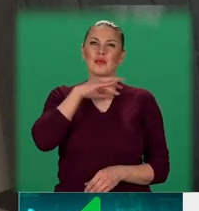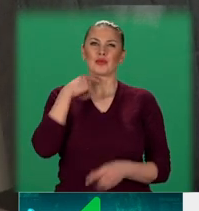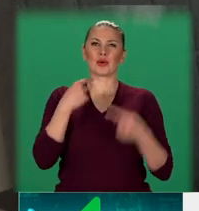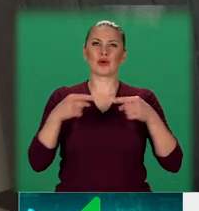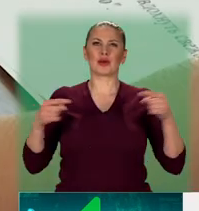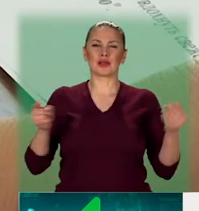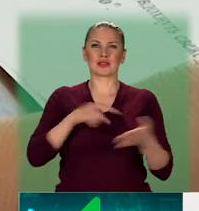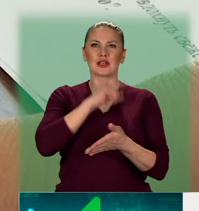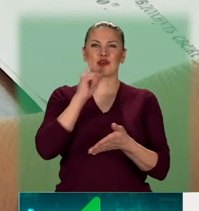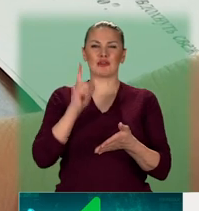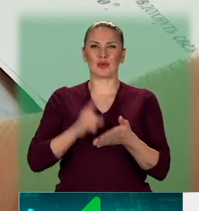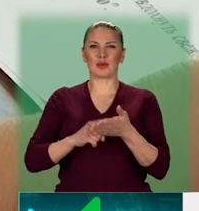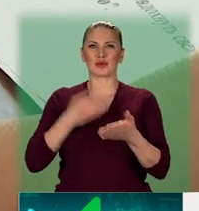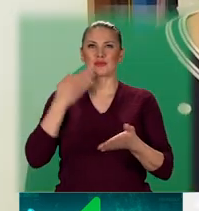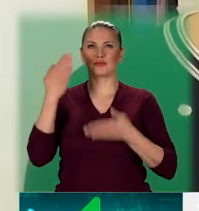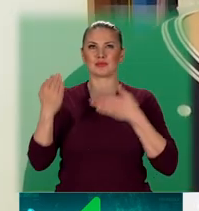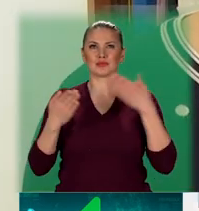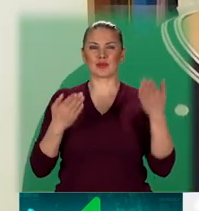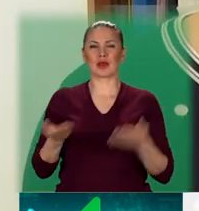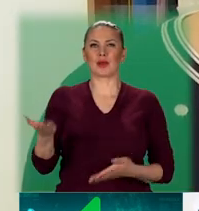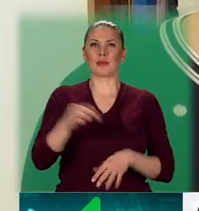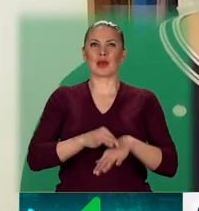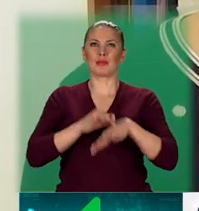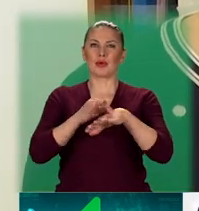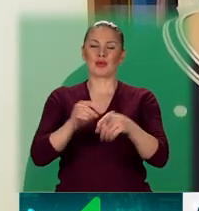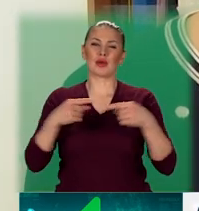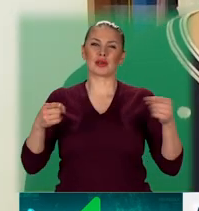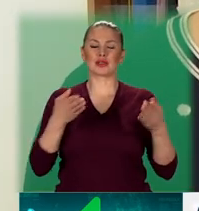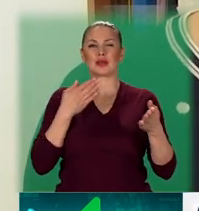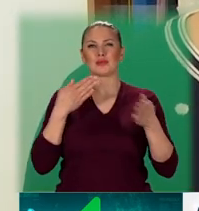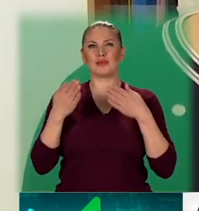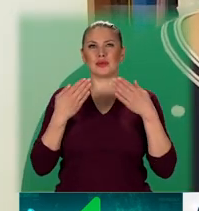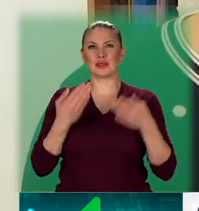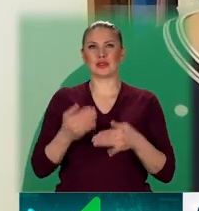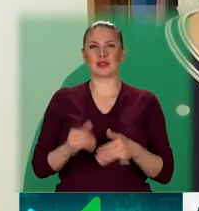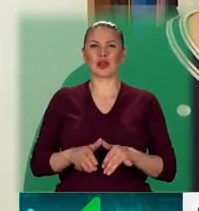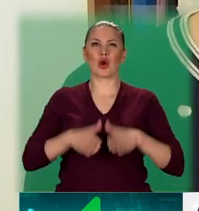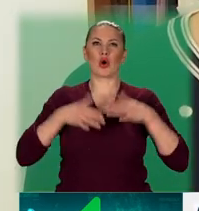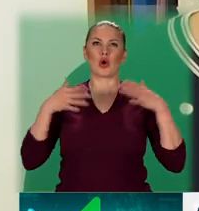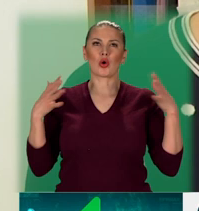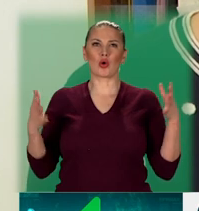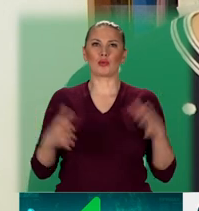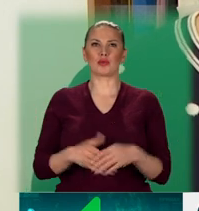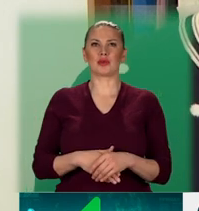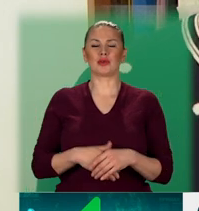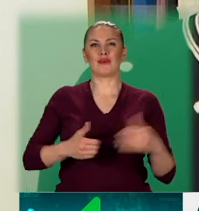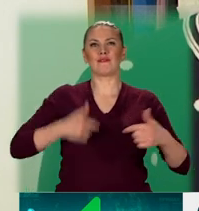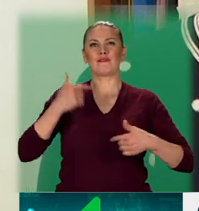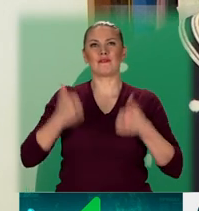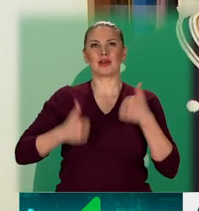Давайте. Задаю вам вопросы. Мы проводим различные беседы, громкие чтения,